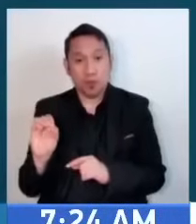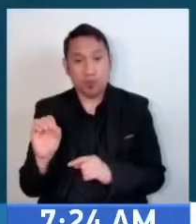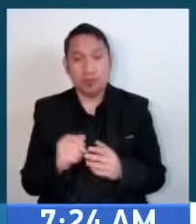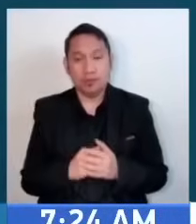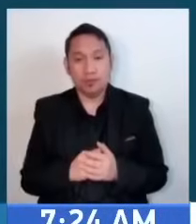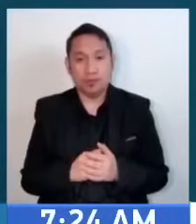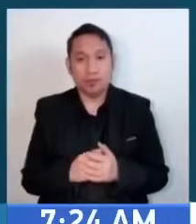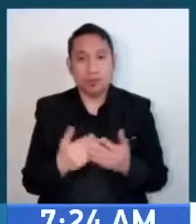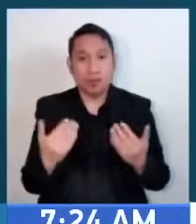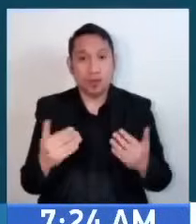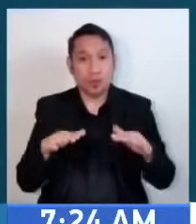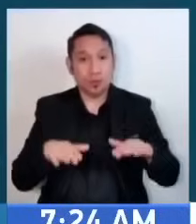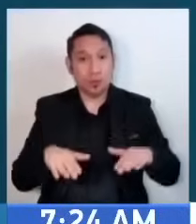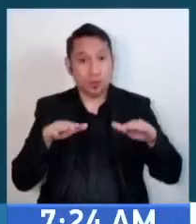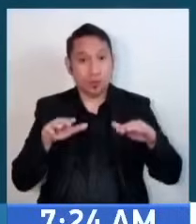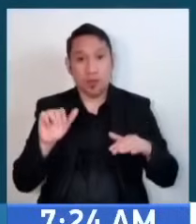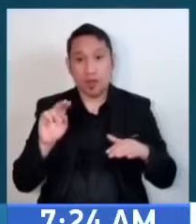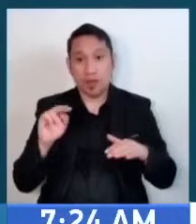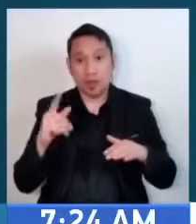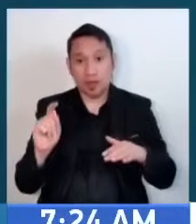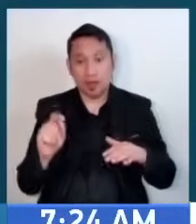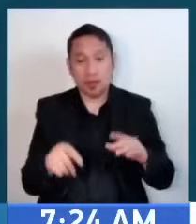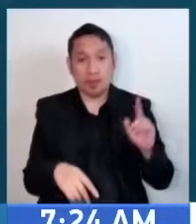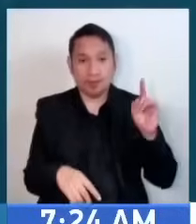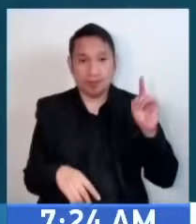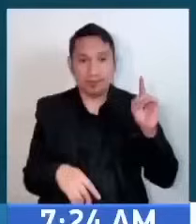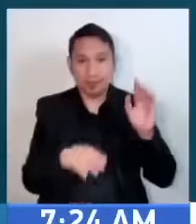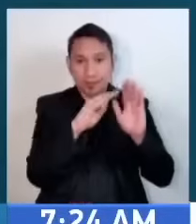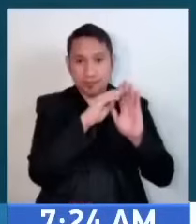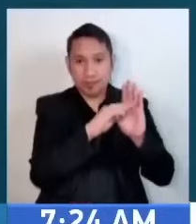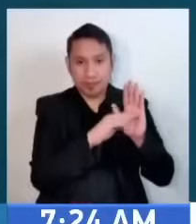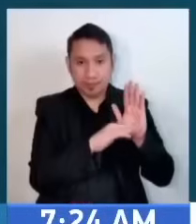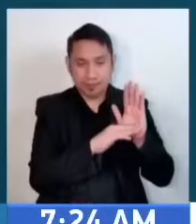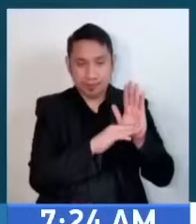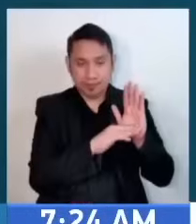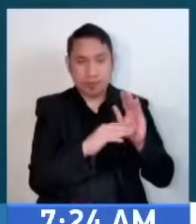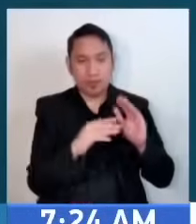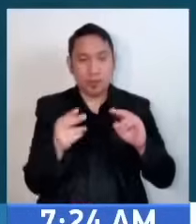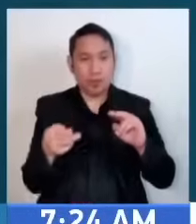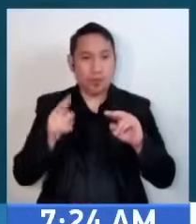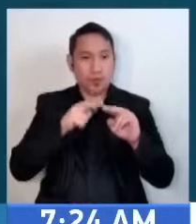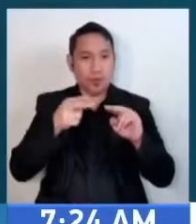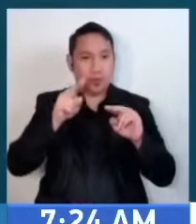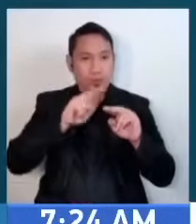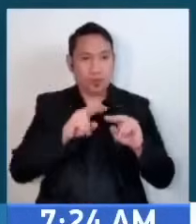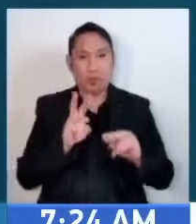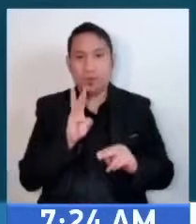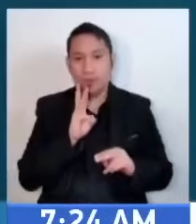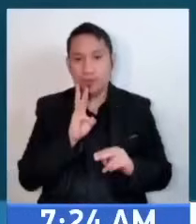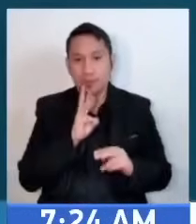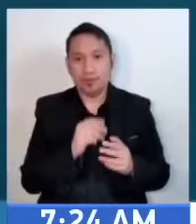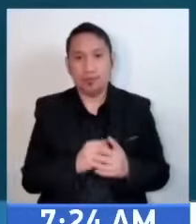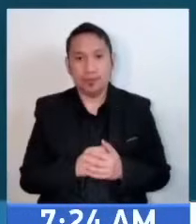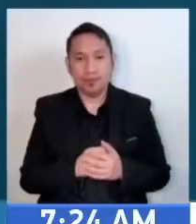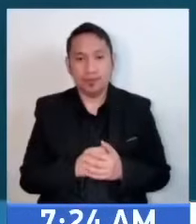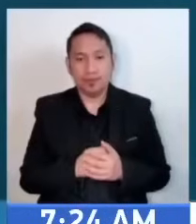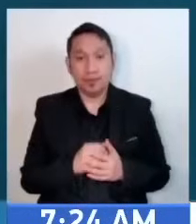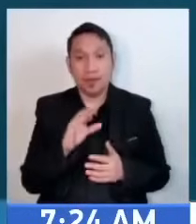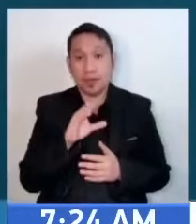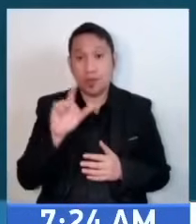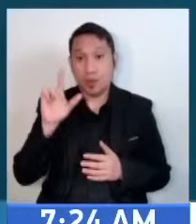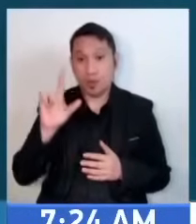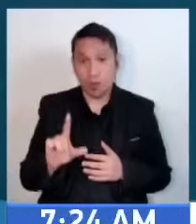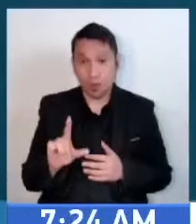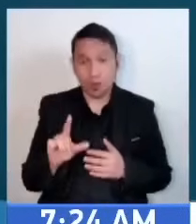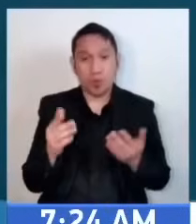water level sa Angat, kasama dyan ang San Roque, Pantabangan, Magat at ang Caliraya Reservoir. Bumaba naman po ang water level sa La